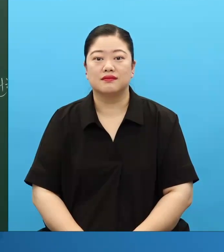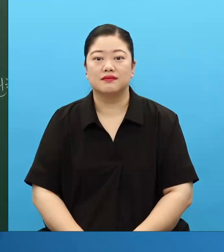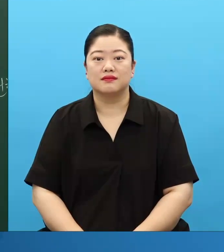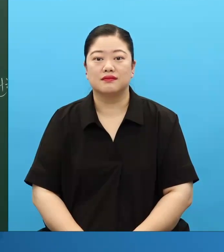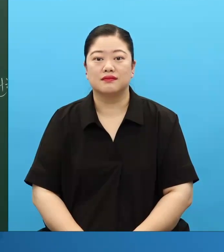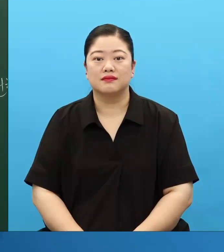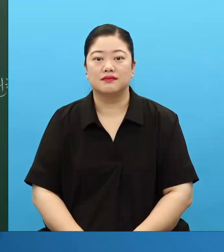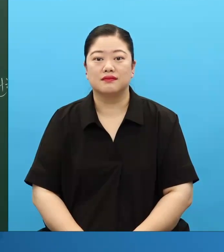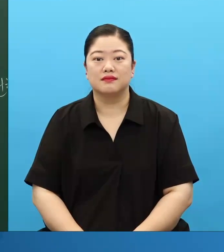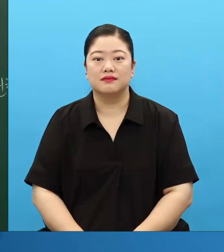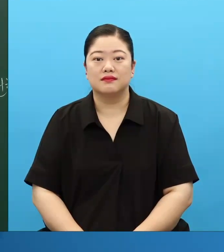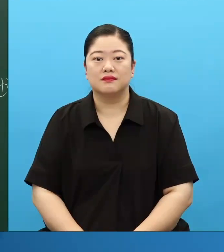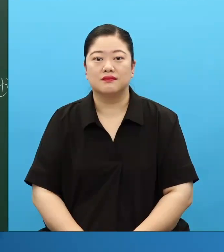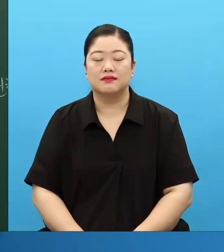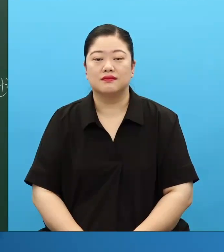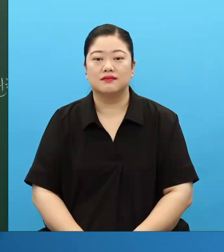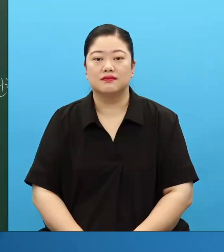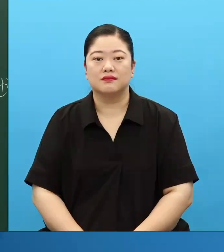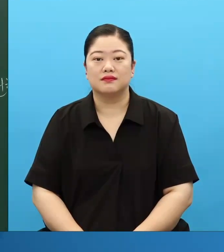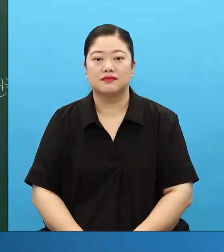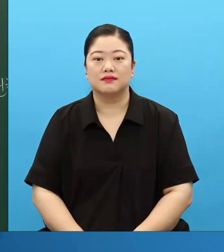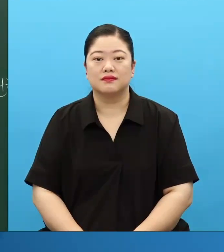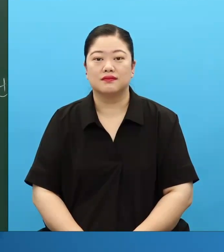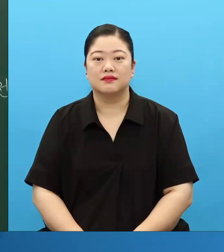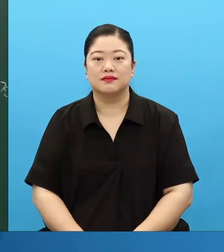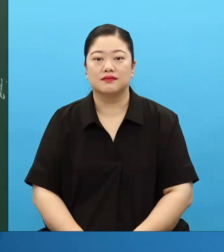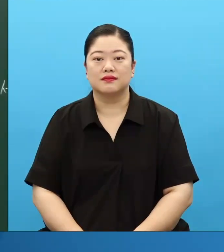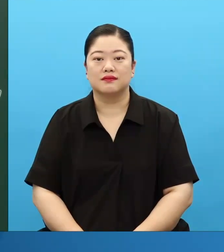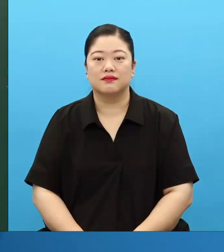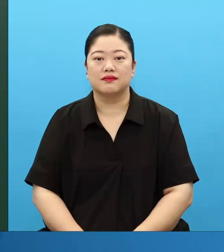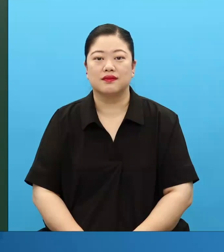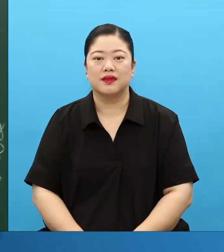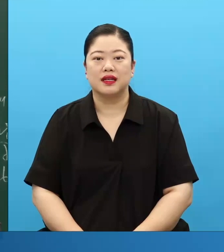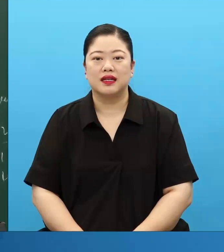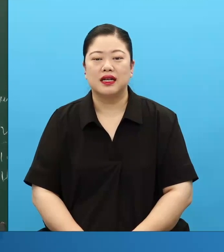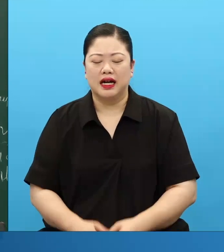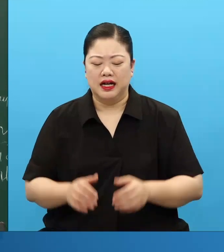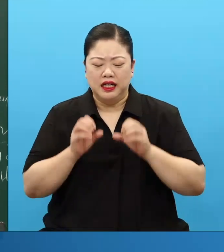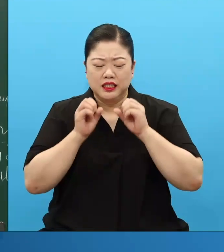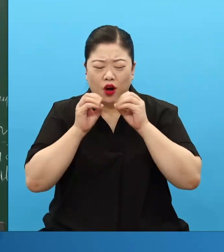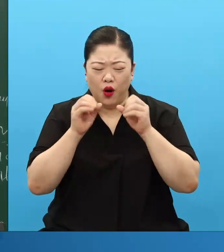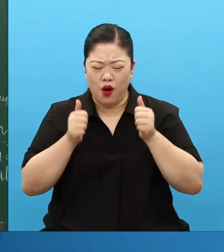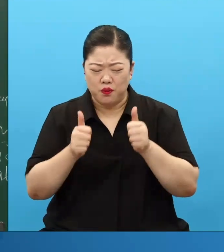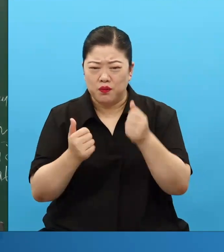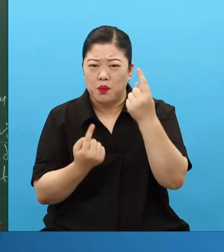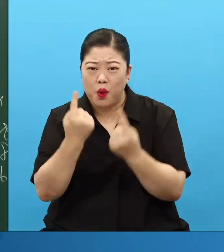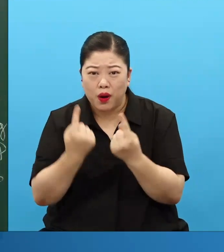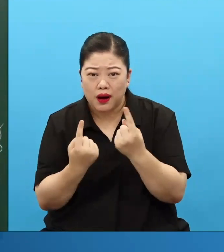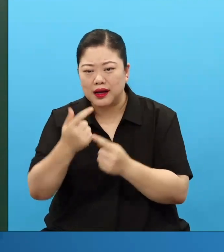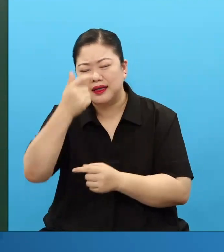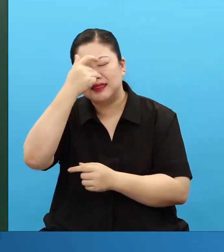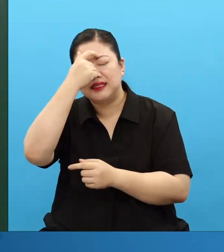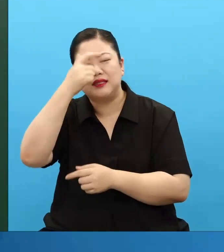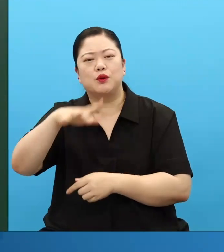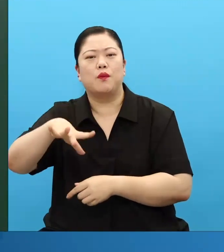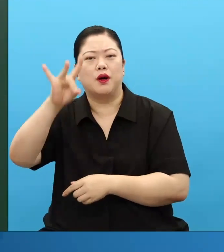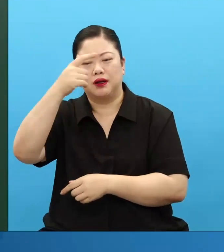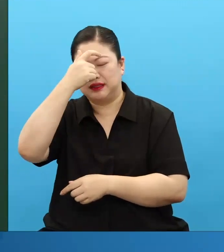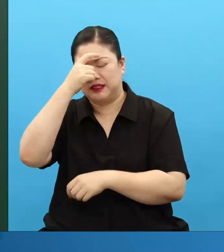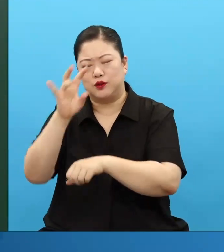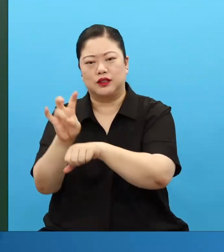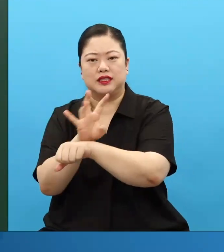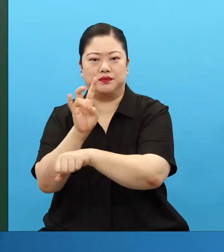nothing. 하나님이 일부러 그냥 가르치거든요. 아무것도 없는데 나는 그래도 큰 교회에서 부목사하고 이랬는데 말이에요. 오니까 교회가 너무 약하고